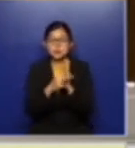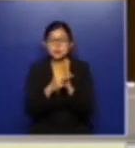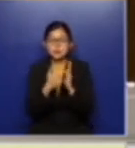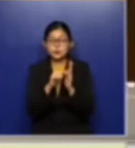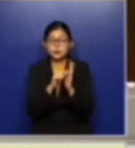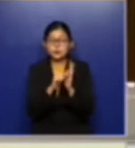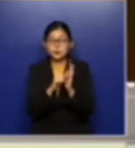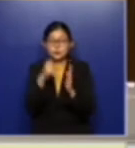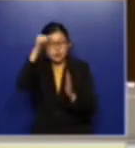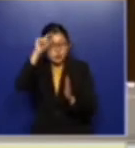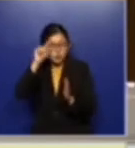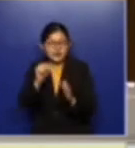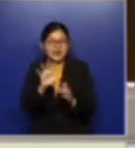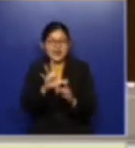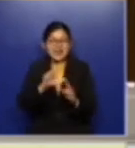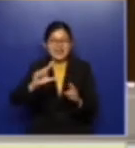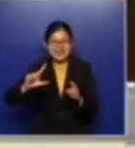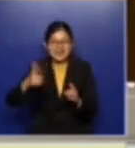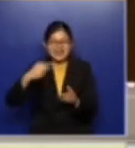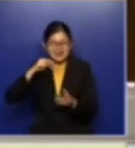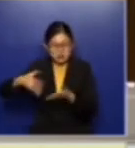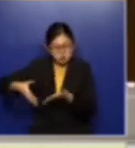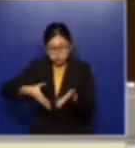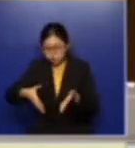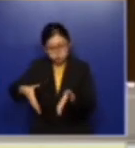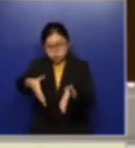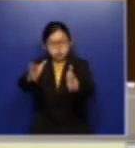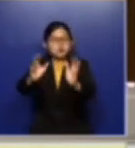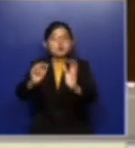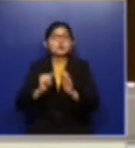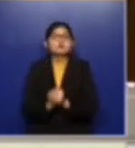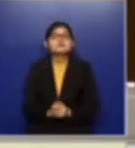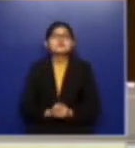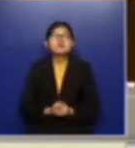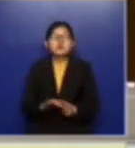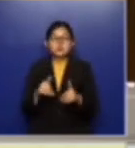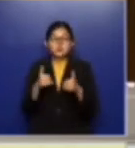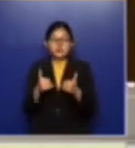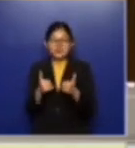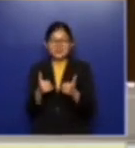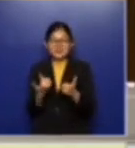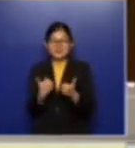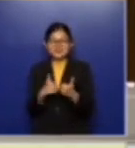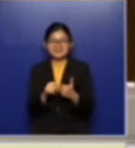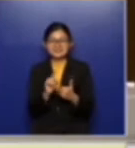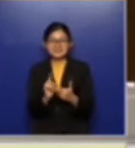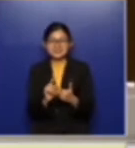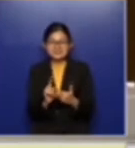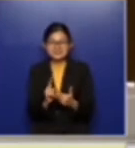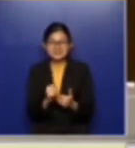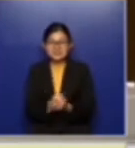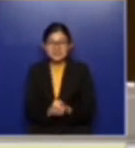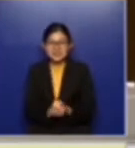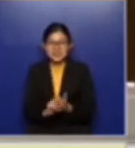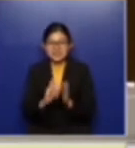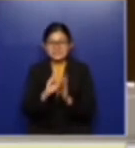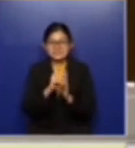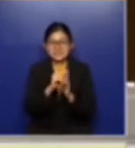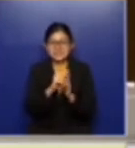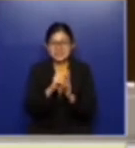ละ5ล้านคิวมาละคราวนี้ถึงคุณละชัยนาทสระ